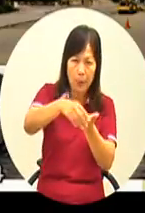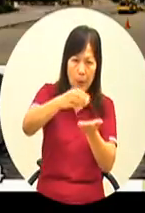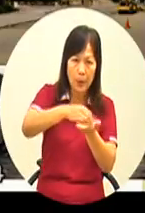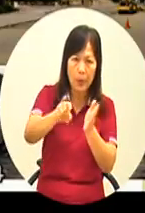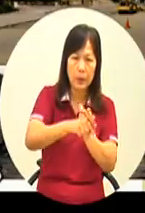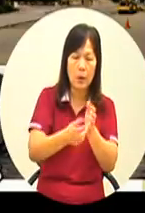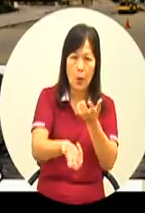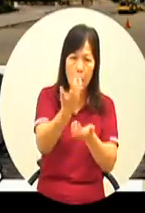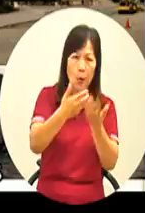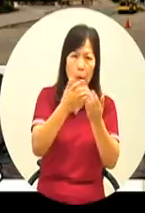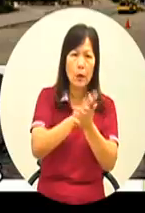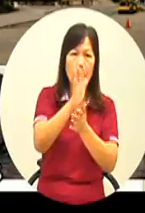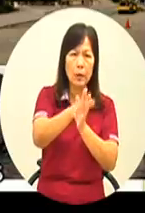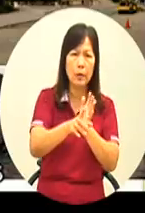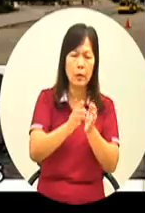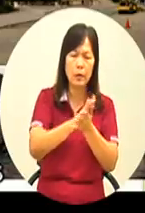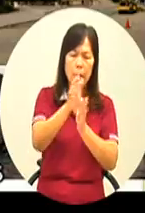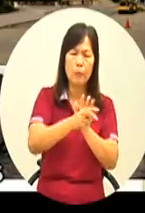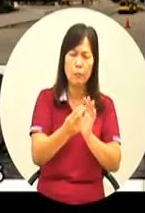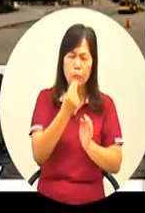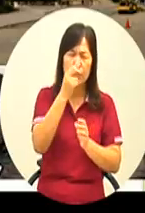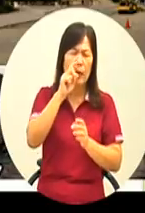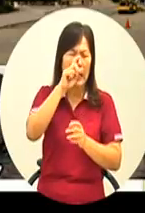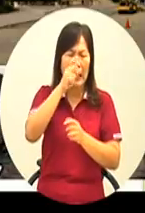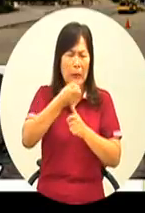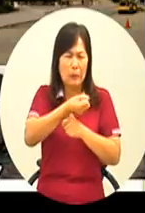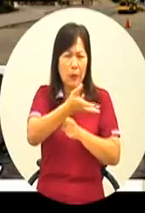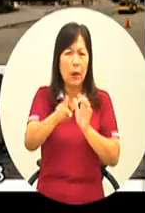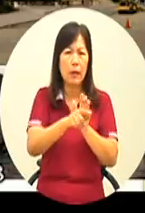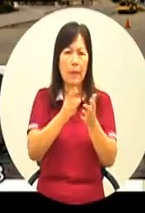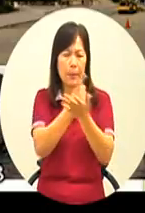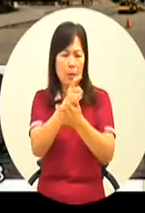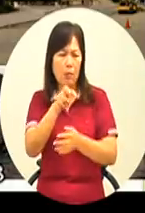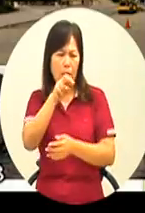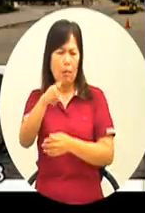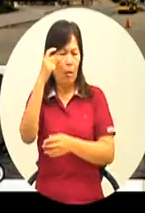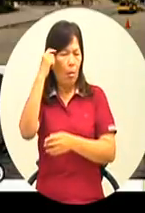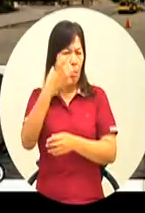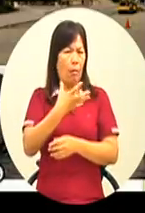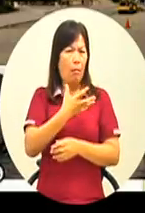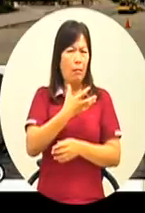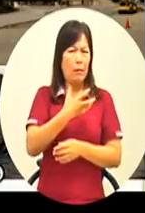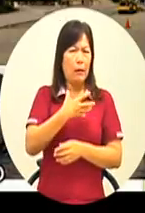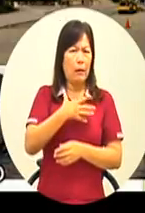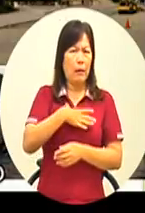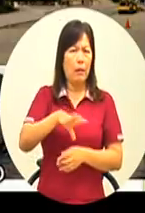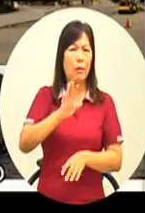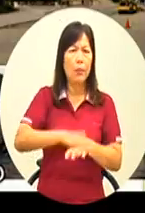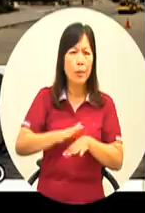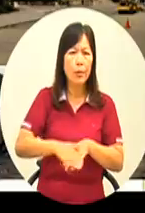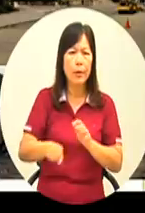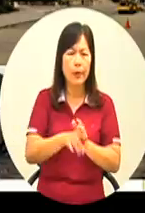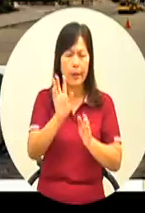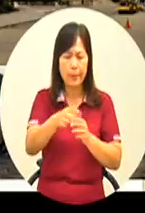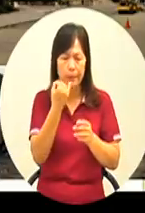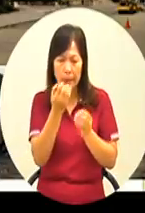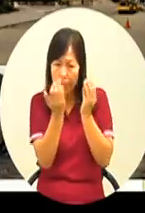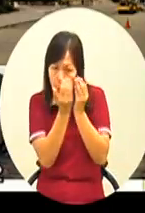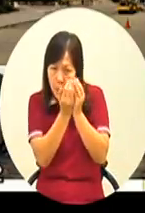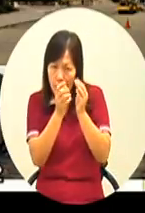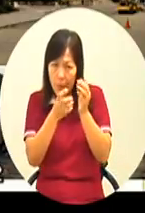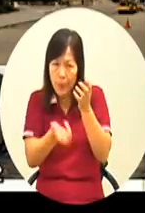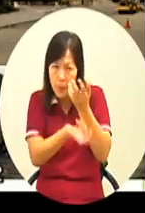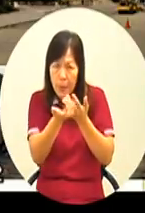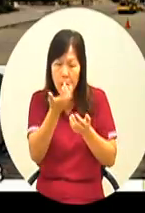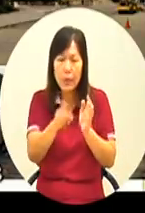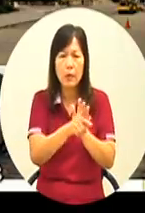民众的生活。哦，观感也不佳，哦，这个看烧啊，真了不，但是现在有哪里你啊，哪里你啊，你拢偷烧啦，半暝偷烧啦，你上